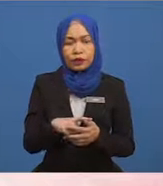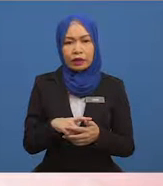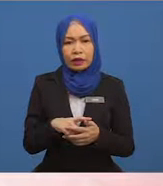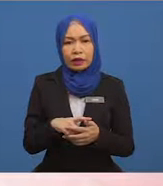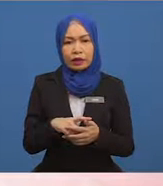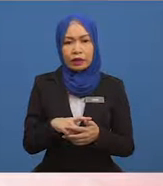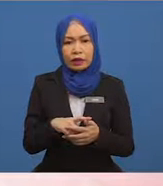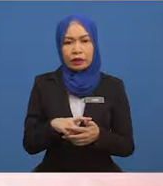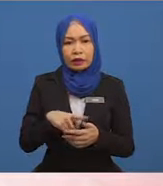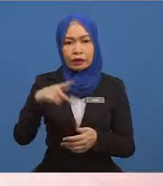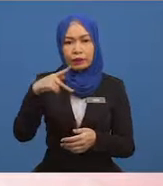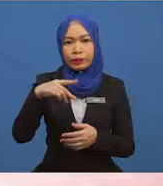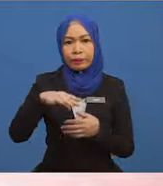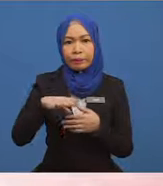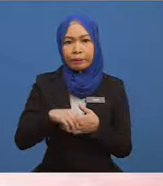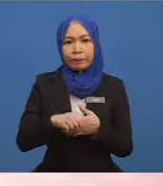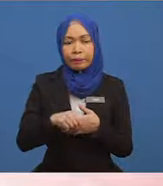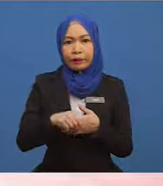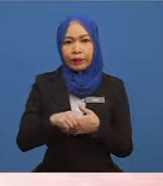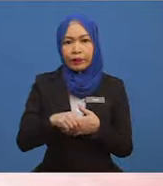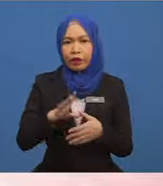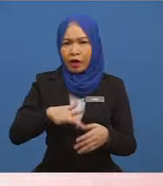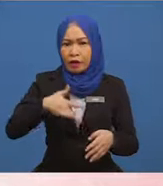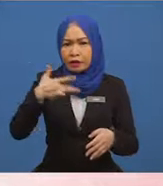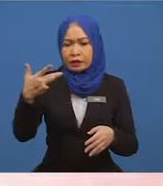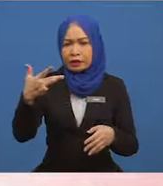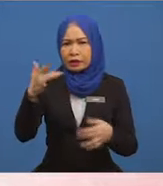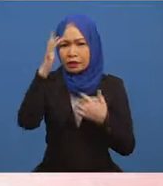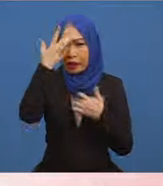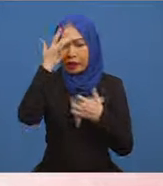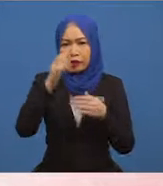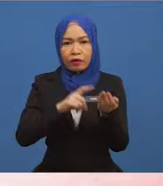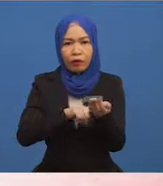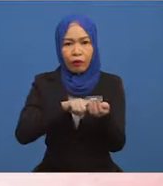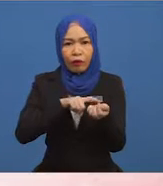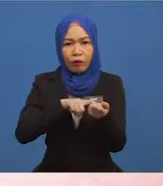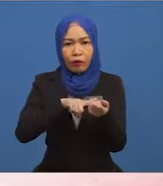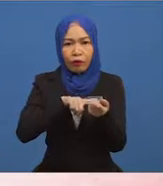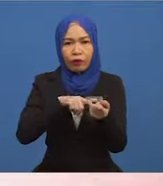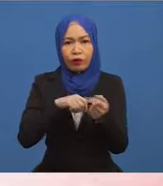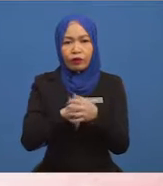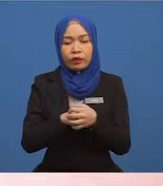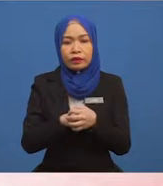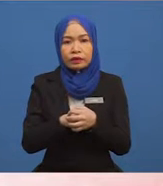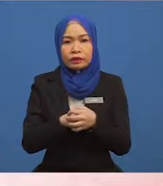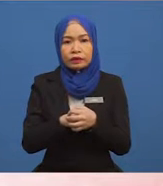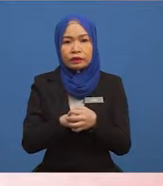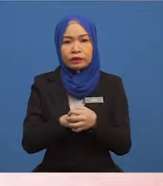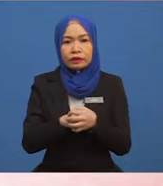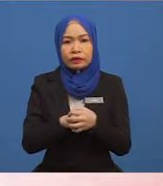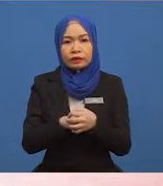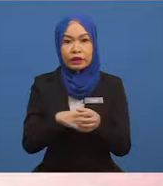menyebabkan kelesuan dan kekejangan otot. Setelah aktiviti